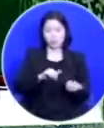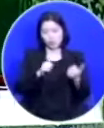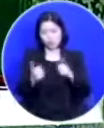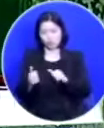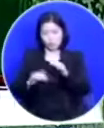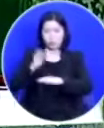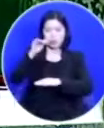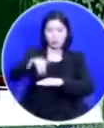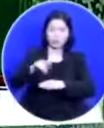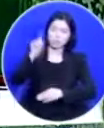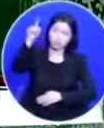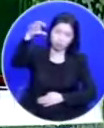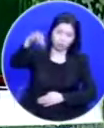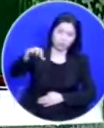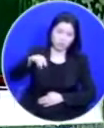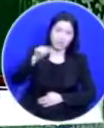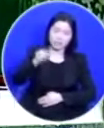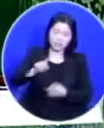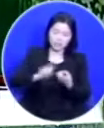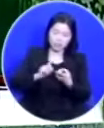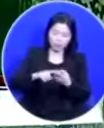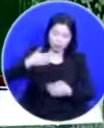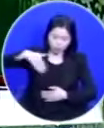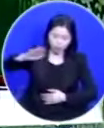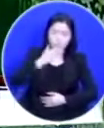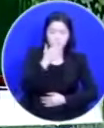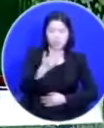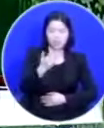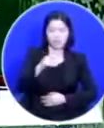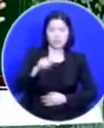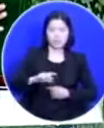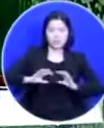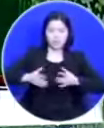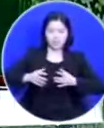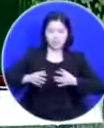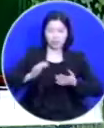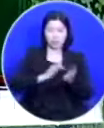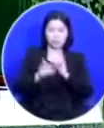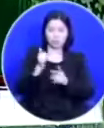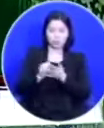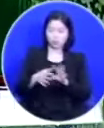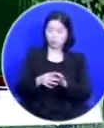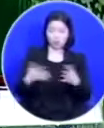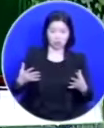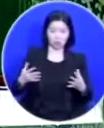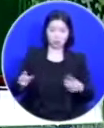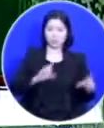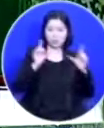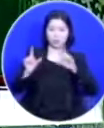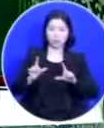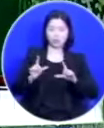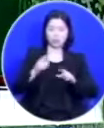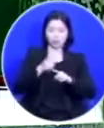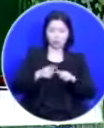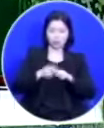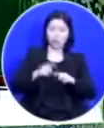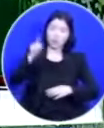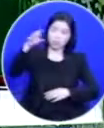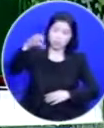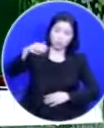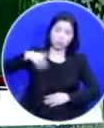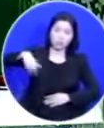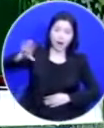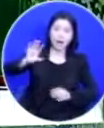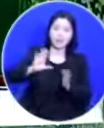건너가서 천국에도 코 대로 가는 겁니다 이 세상에서는 예수님과 상관 없이 살다가 천국에 갈